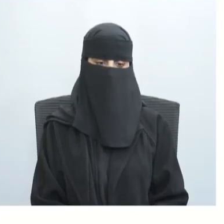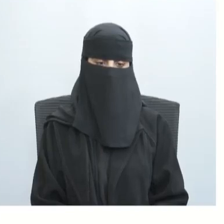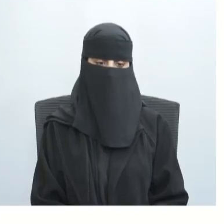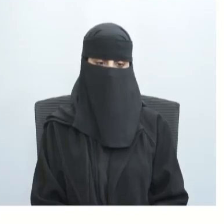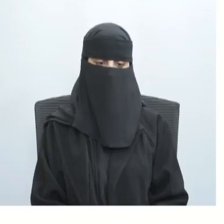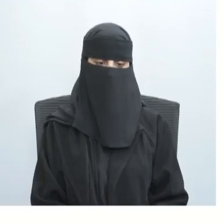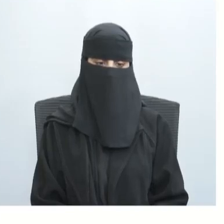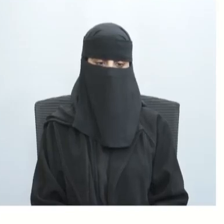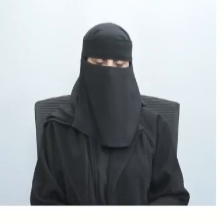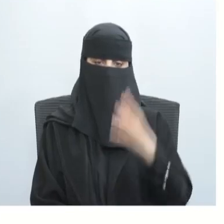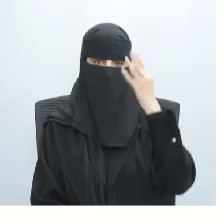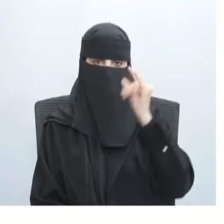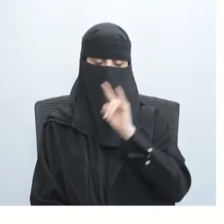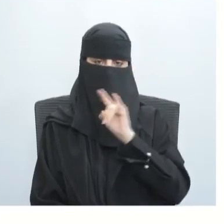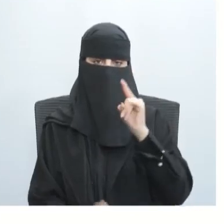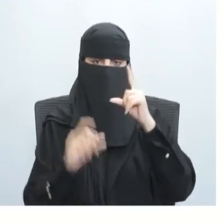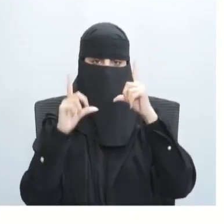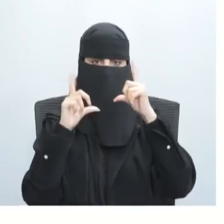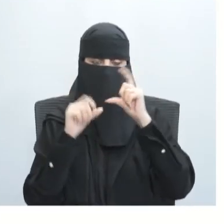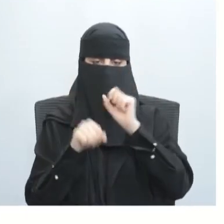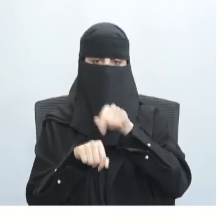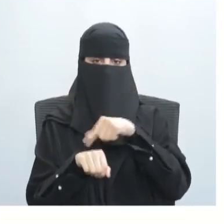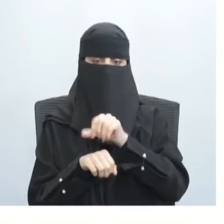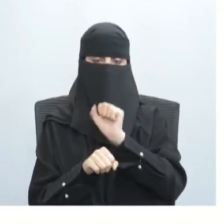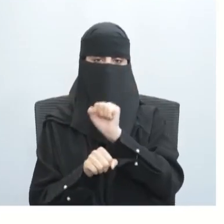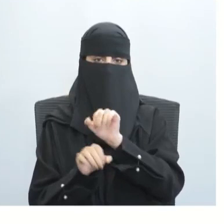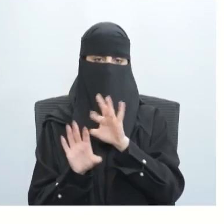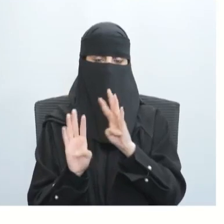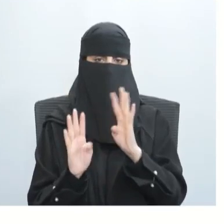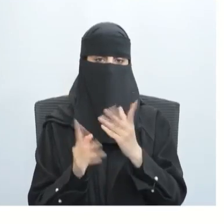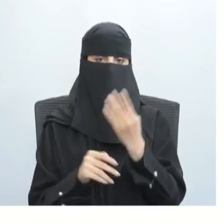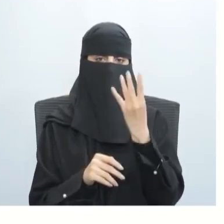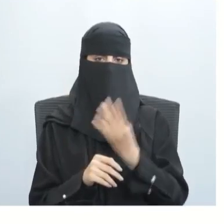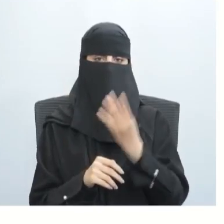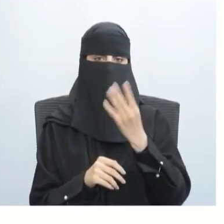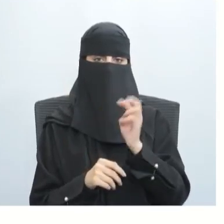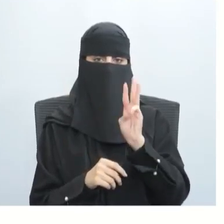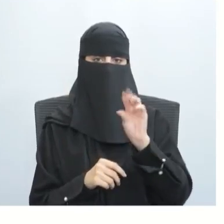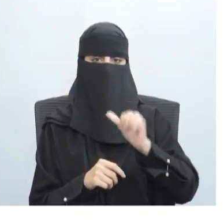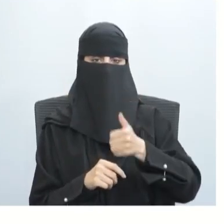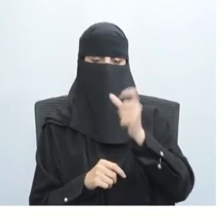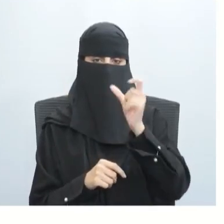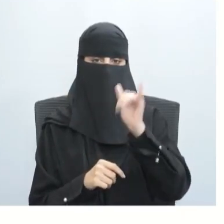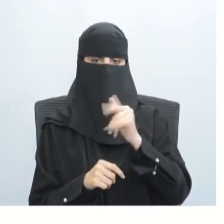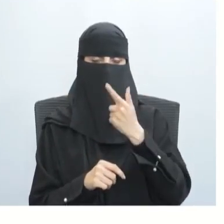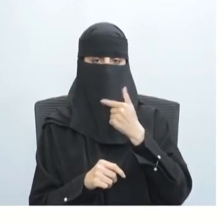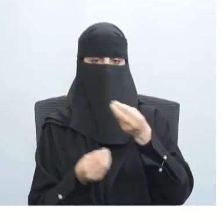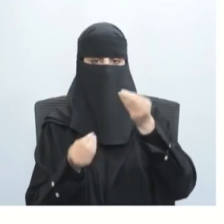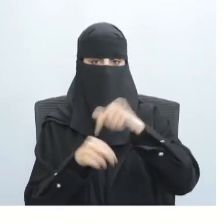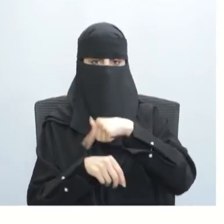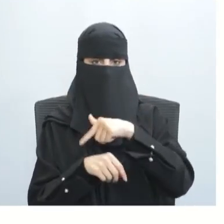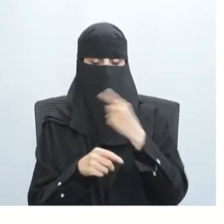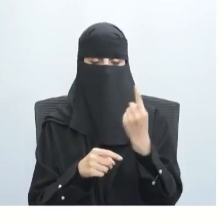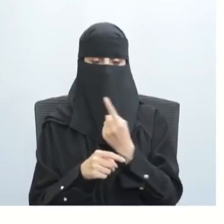لا ننسى ان مده الوقت الافتراضي لكل صوره او اربع ثواني تستطيع زياده الوقت